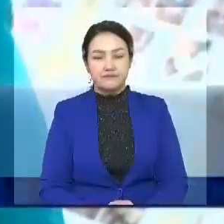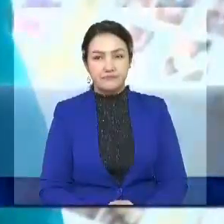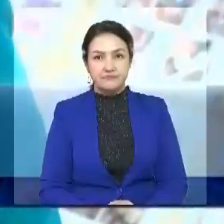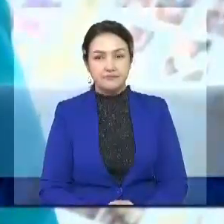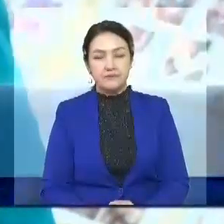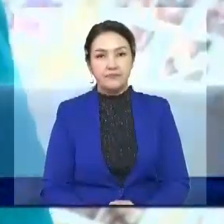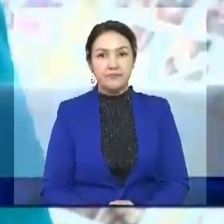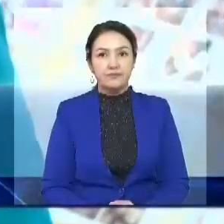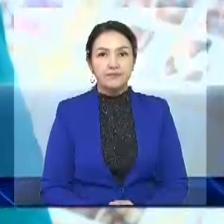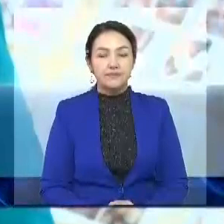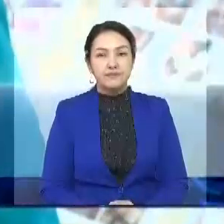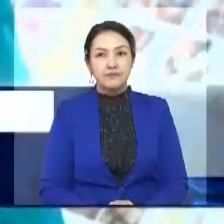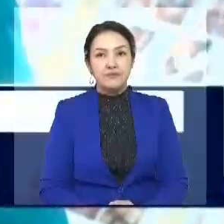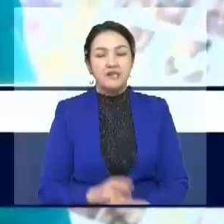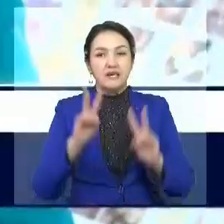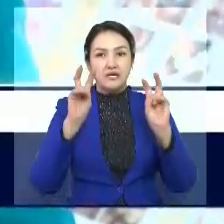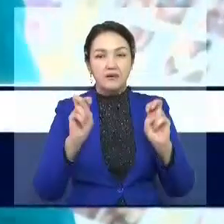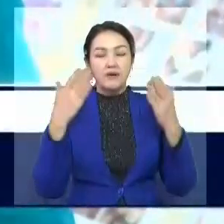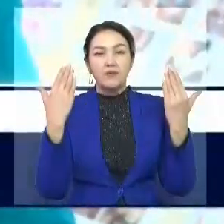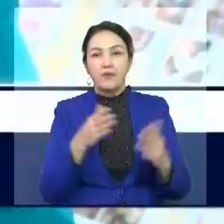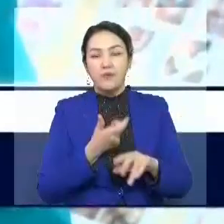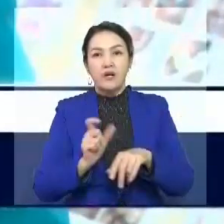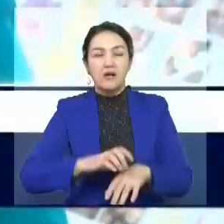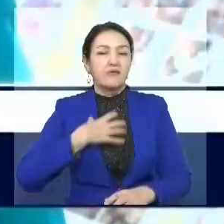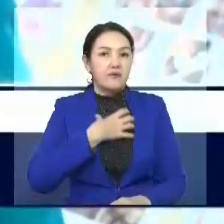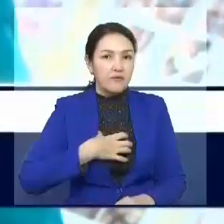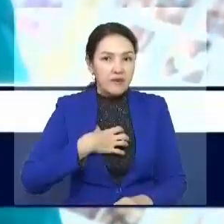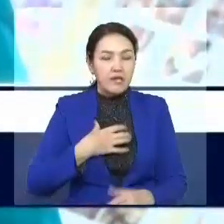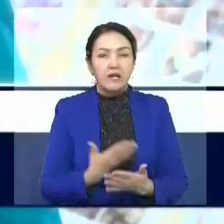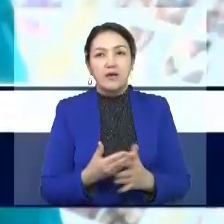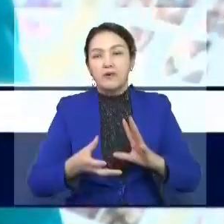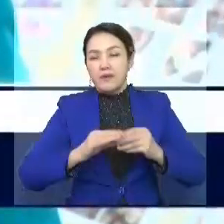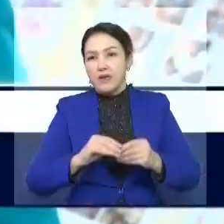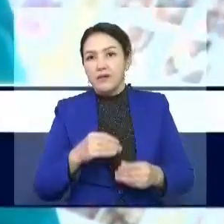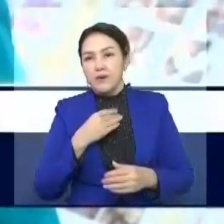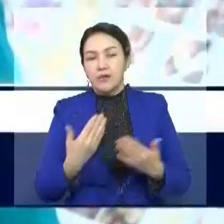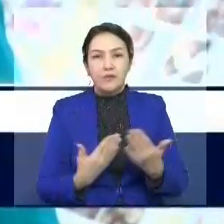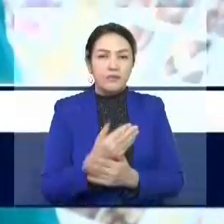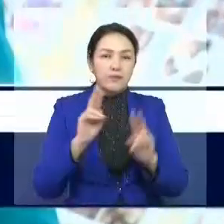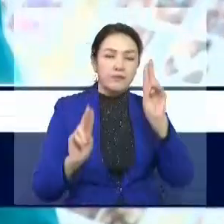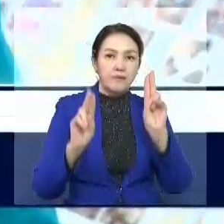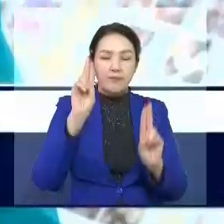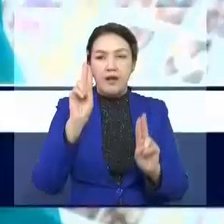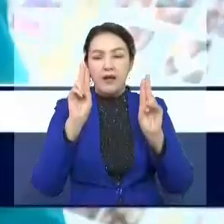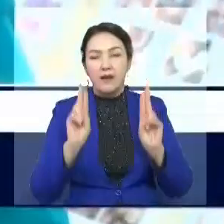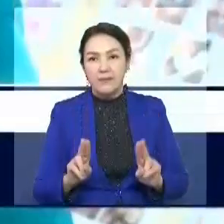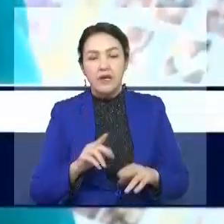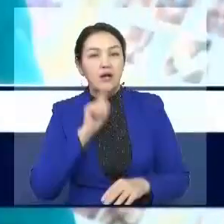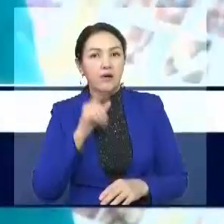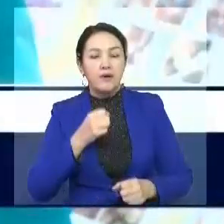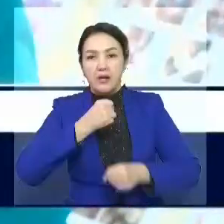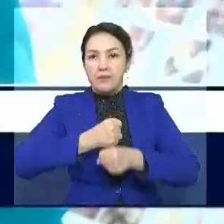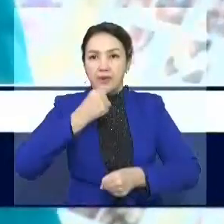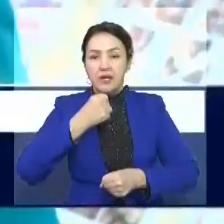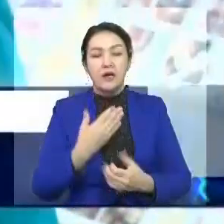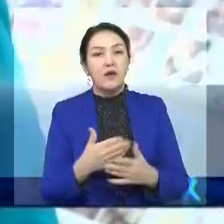помочь. Тема в настоящее время очень актуальна. Современное общество диктует новые правила. Подрастающее поколение стало